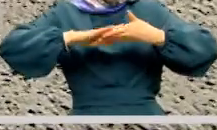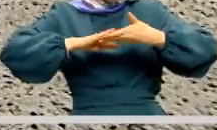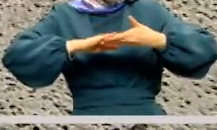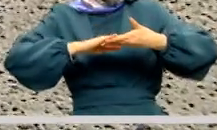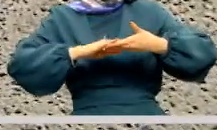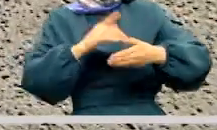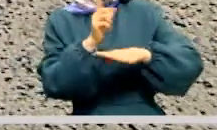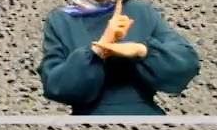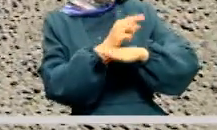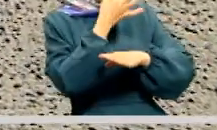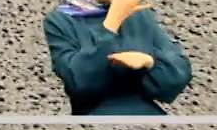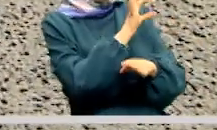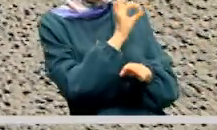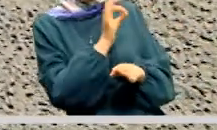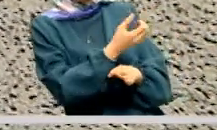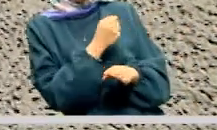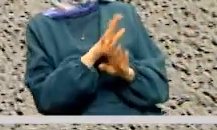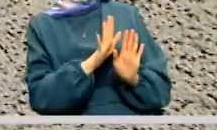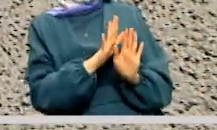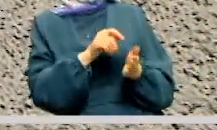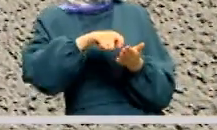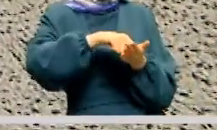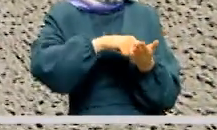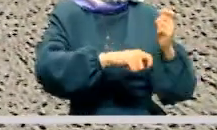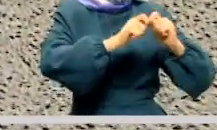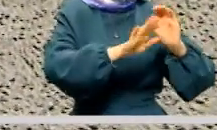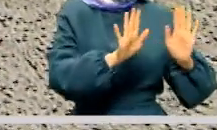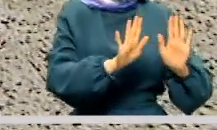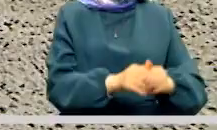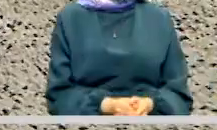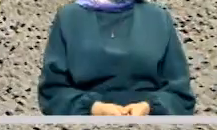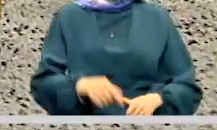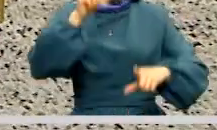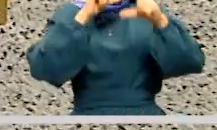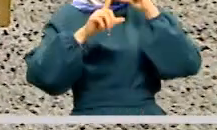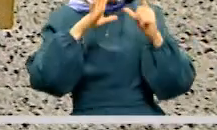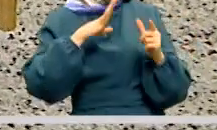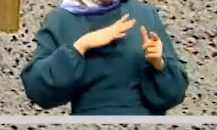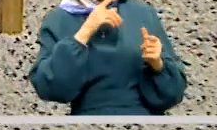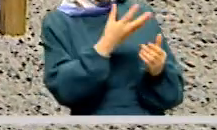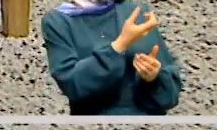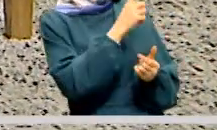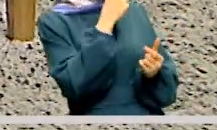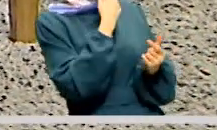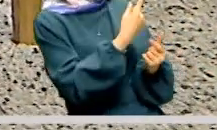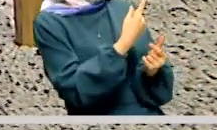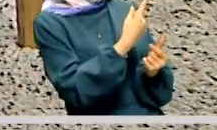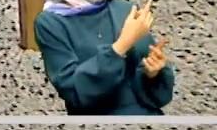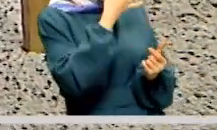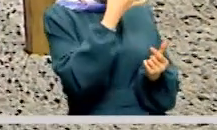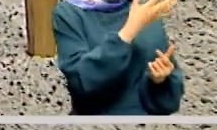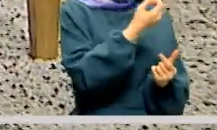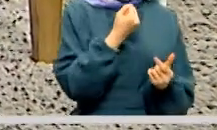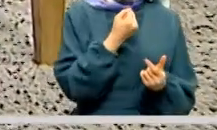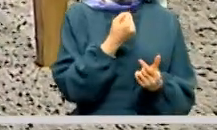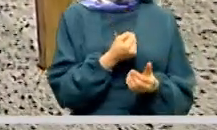veya işte silgisini izinsiz kullanma veya ihtiyacın varsa bile alabilir miyim diye söyleyiver veya